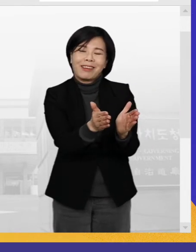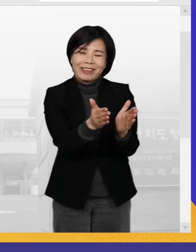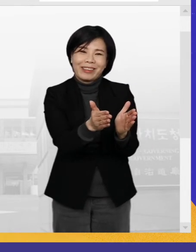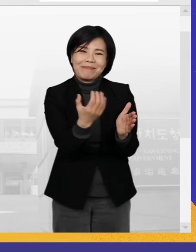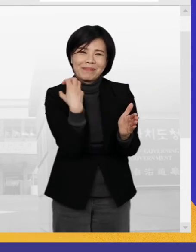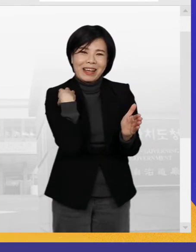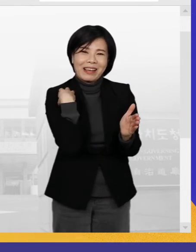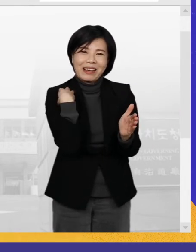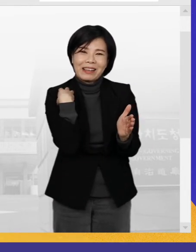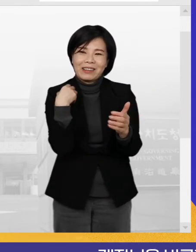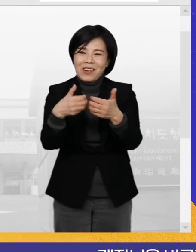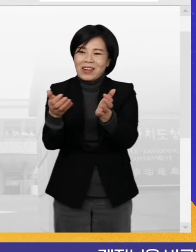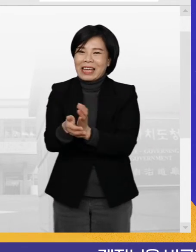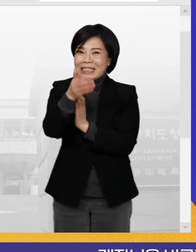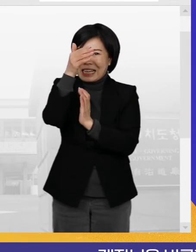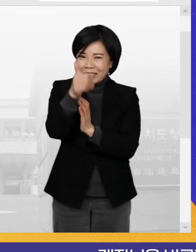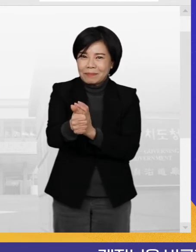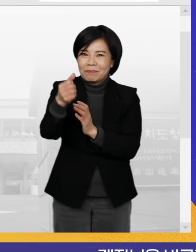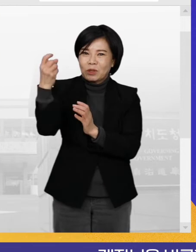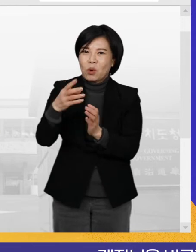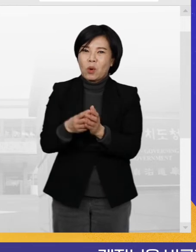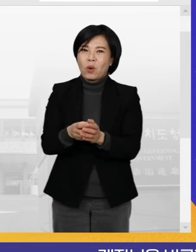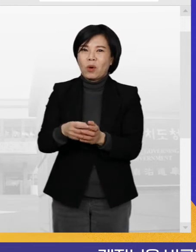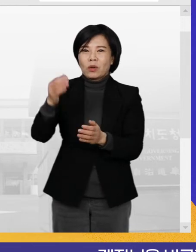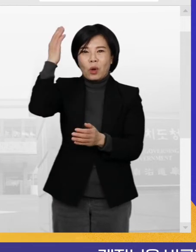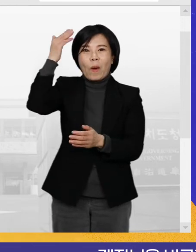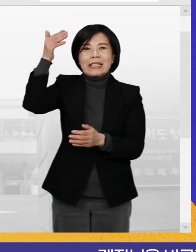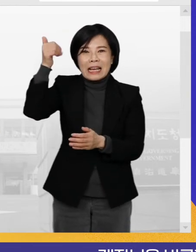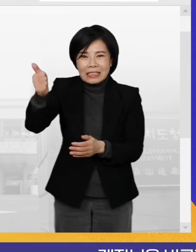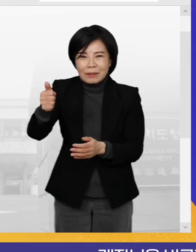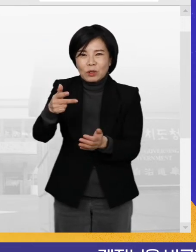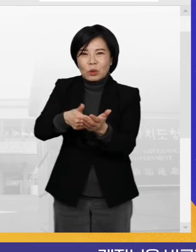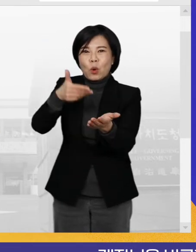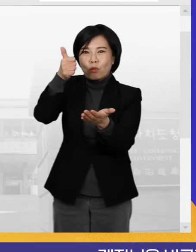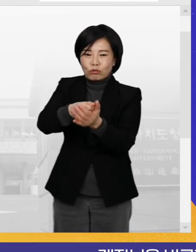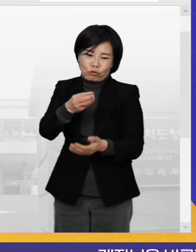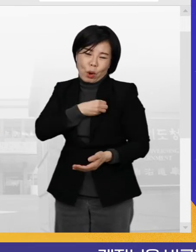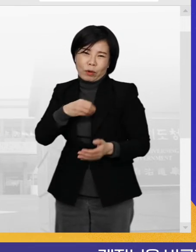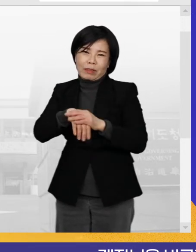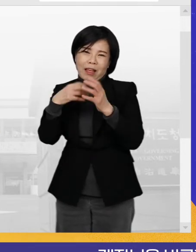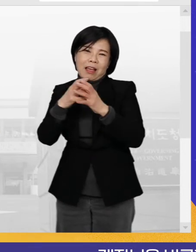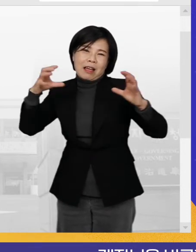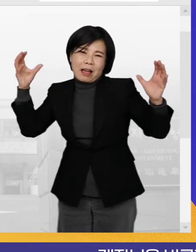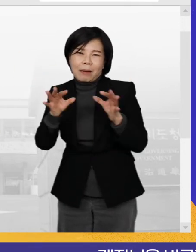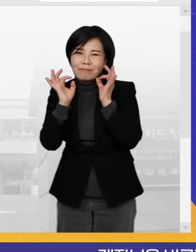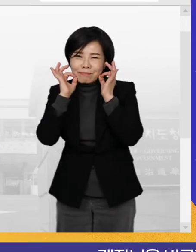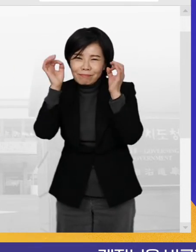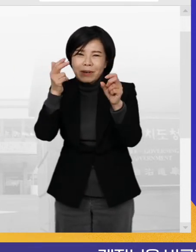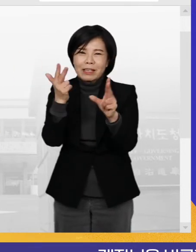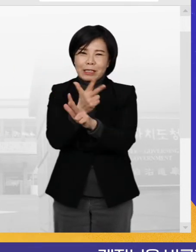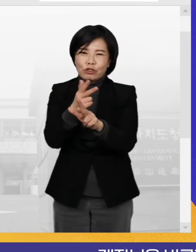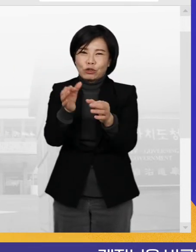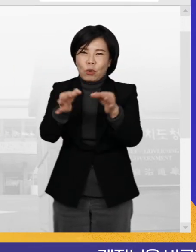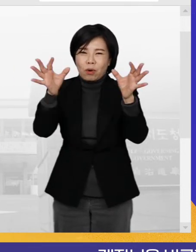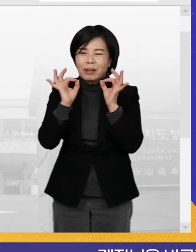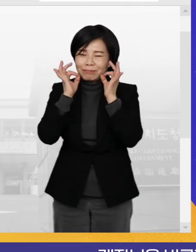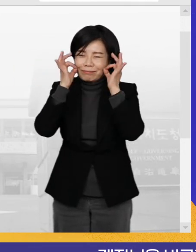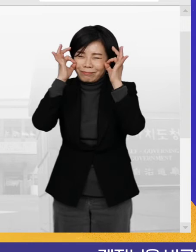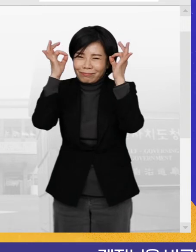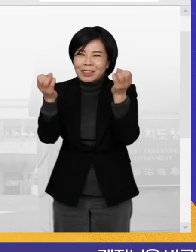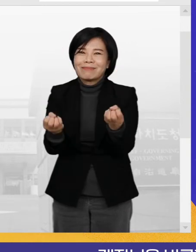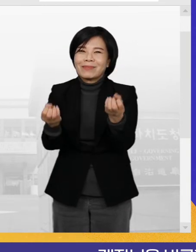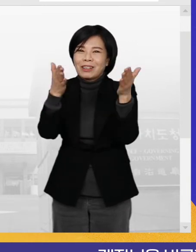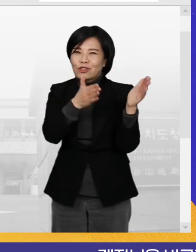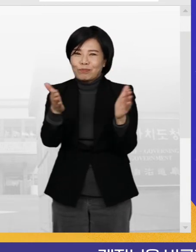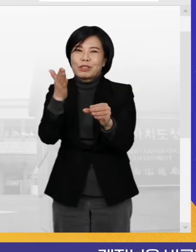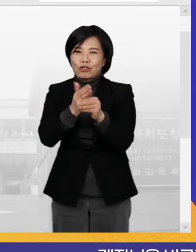준비를 하는데 계장님을 비롯한 회장님, 이하 총무, 개원님들 그렇게 해서 한 일주일 동안 정성을